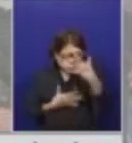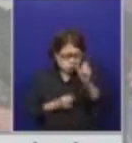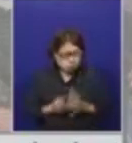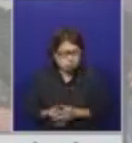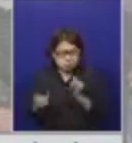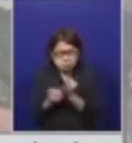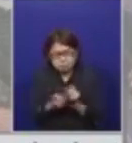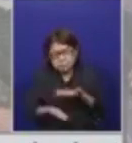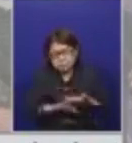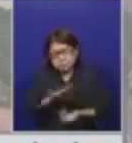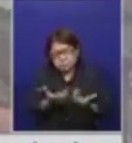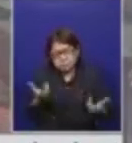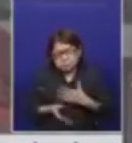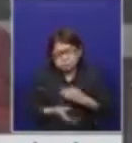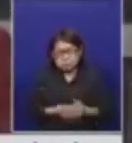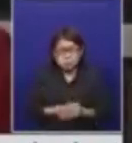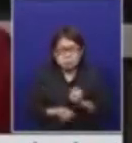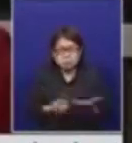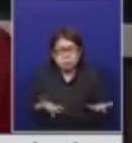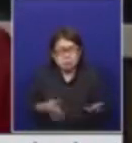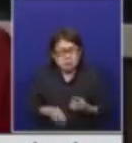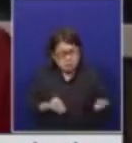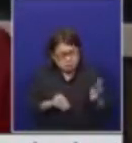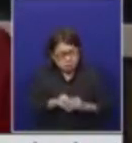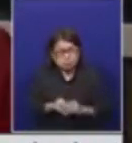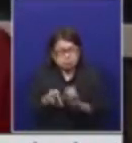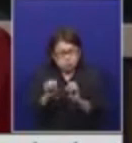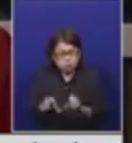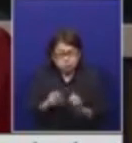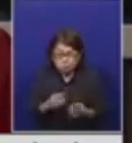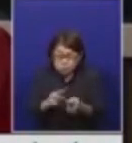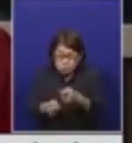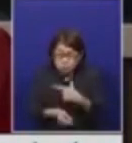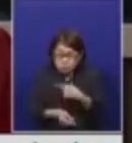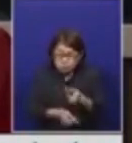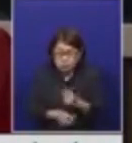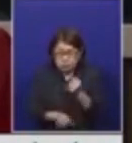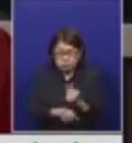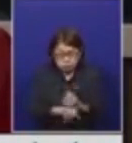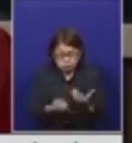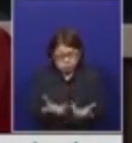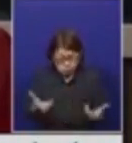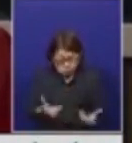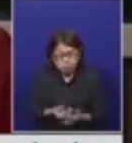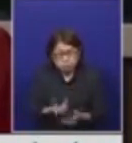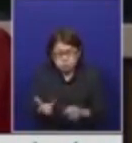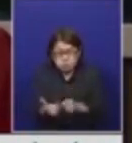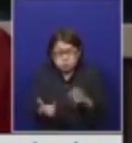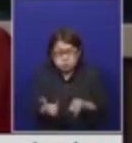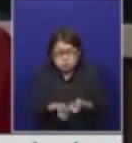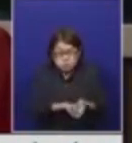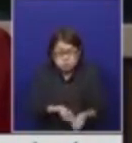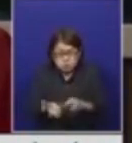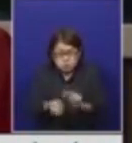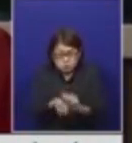องเพิ่มทักษะอันอื่นให้เขาไปถ้าเขาชำนาญในเรื่องของการผลิตนะครับการแปรรูปสินค้าเกษตรนะครับ